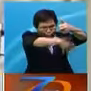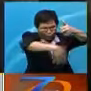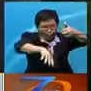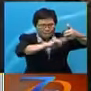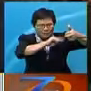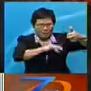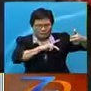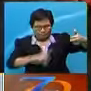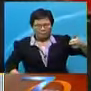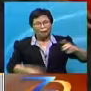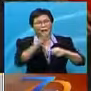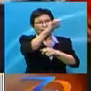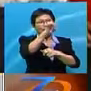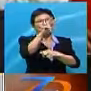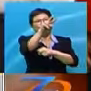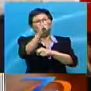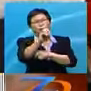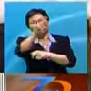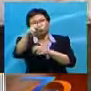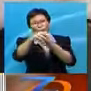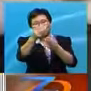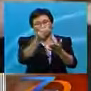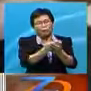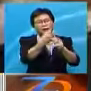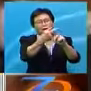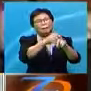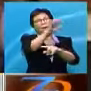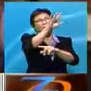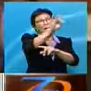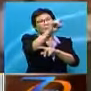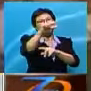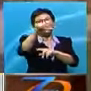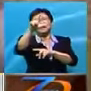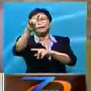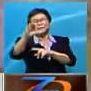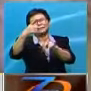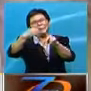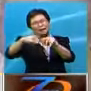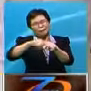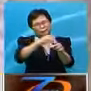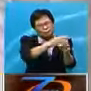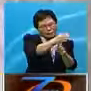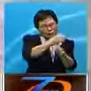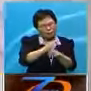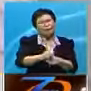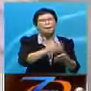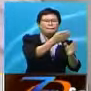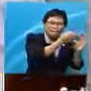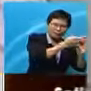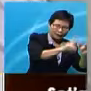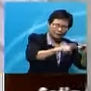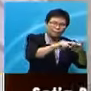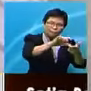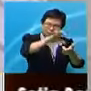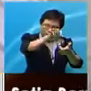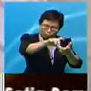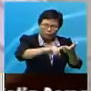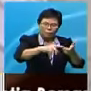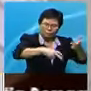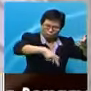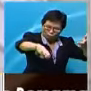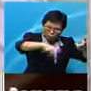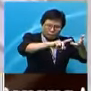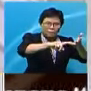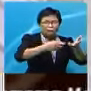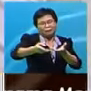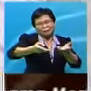manakala 820 ribu ringgit lagi daripada 8 GLC dalam pelbagai bidang seperti perbankan, pelaburan, logistik